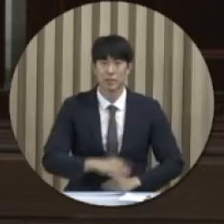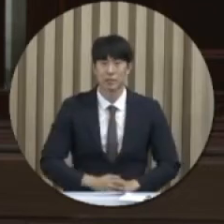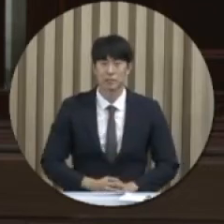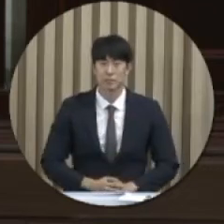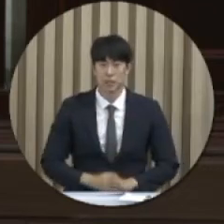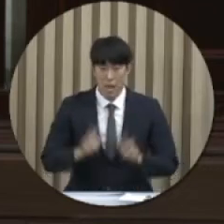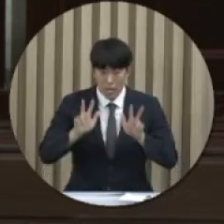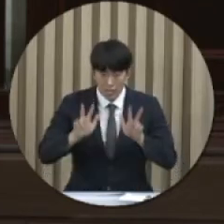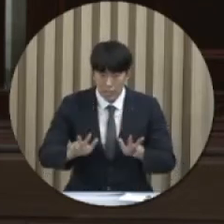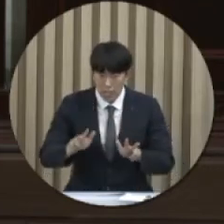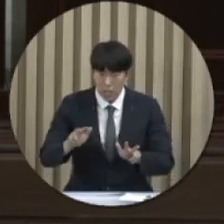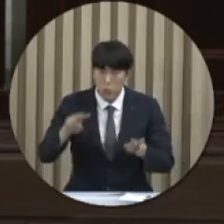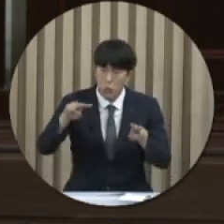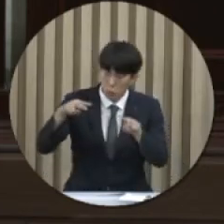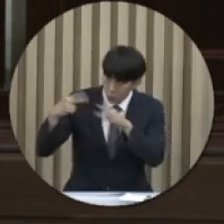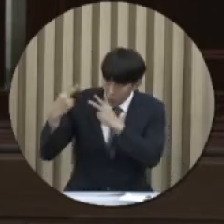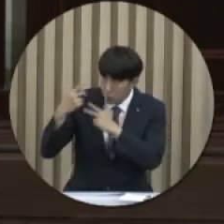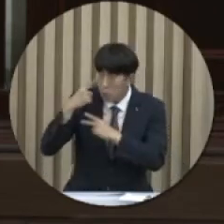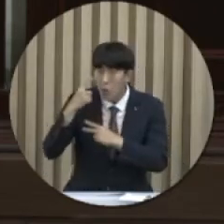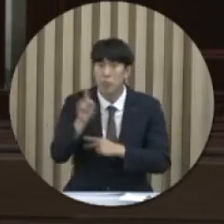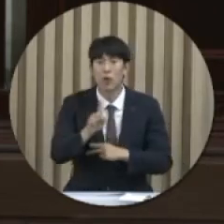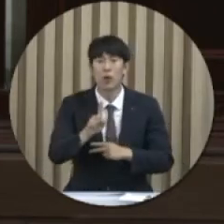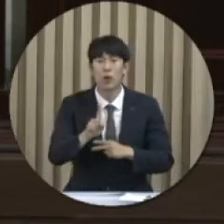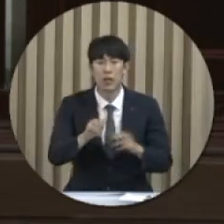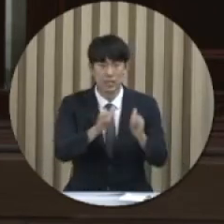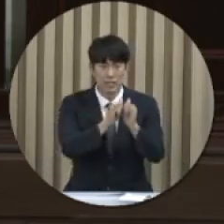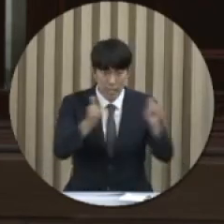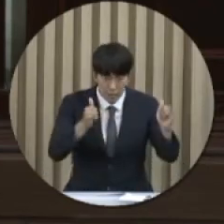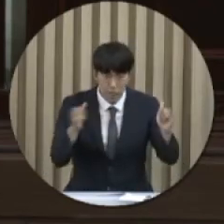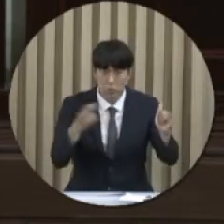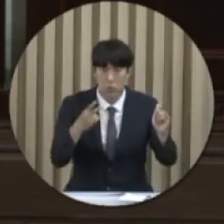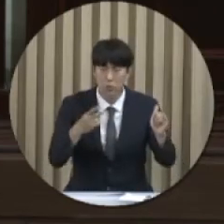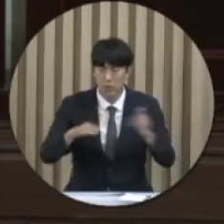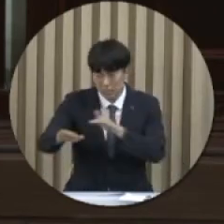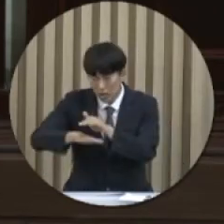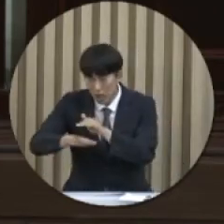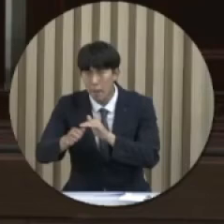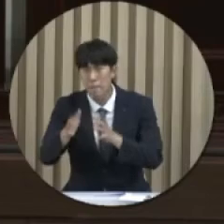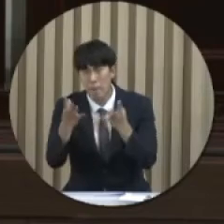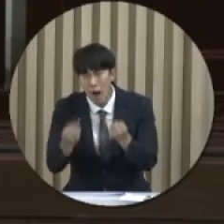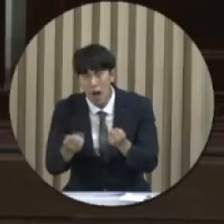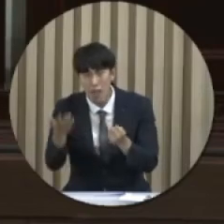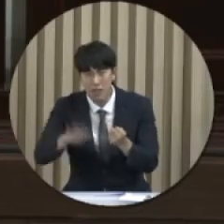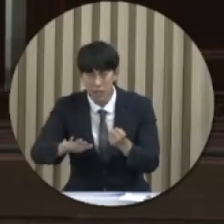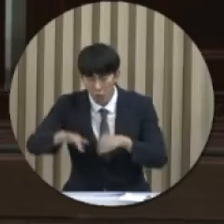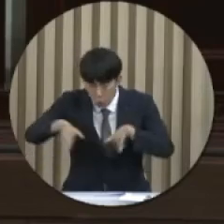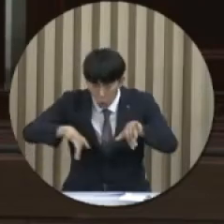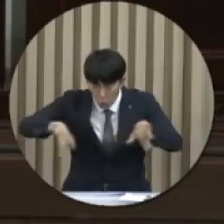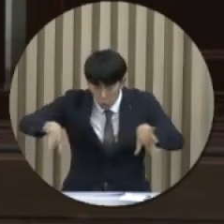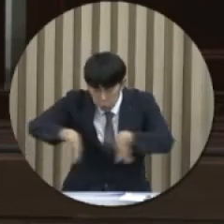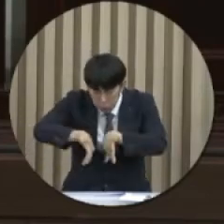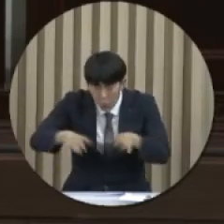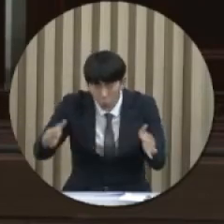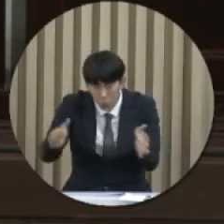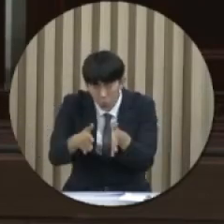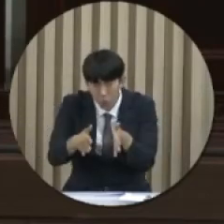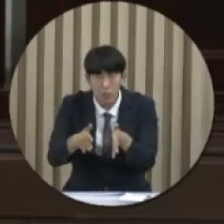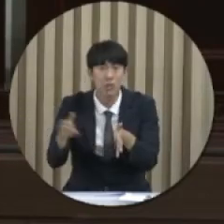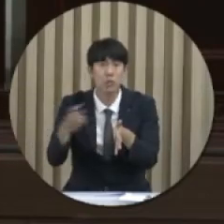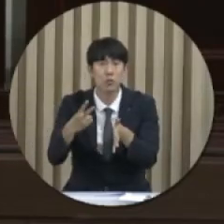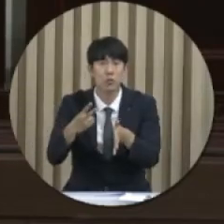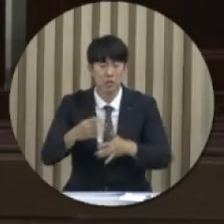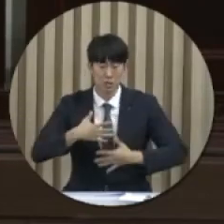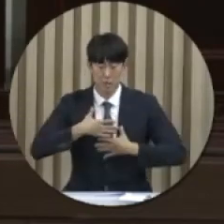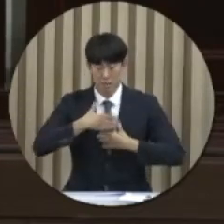이제 와서 보니 사람과 차들은 많은데 도로는 좁고 어디 한 군데 마음 놓고